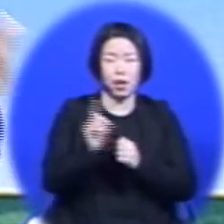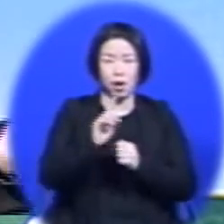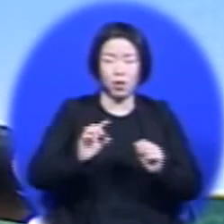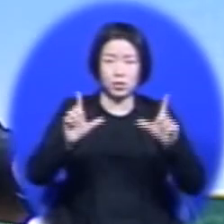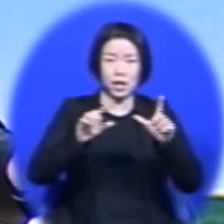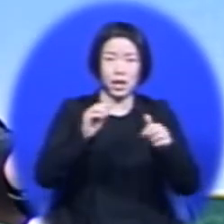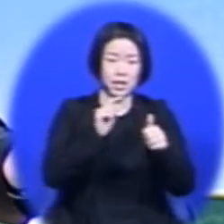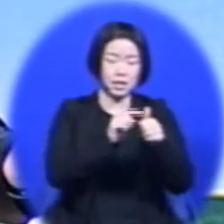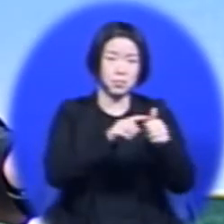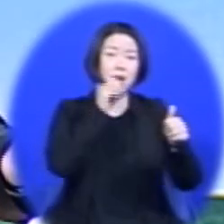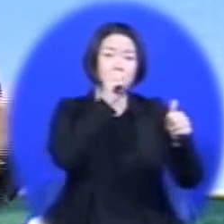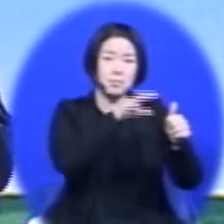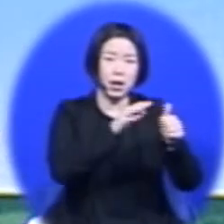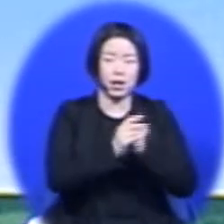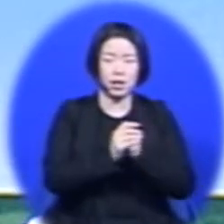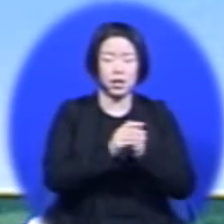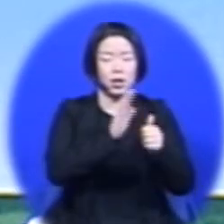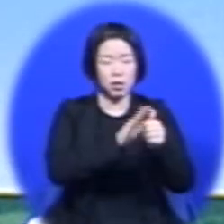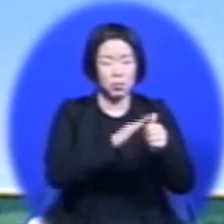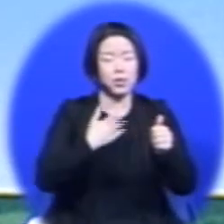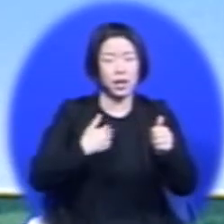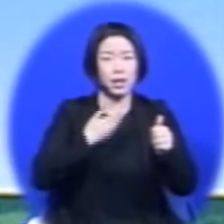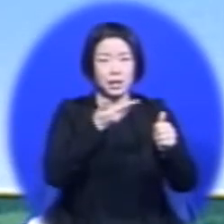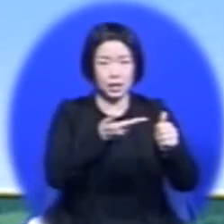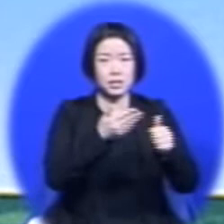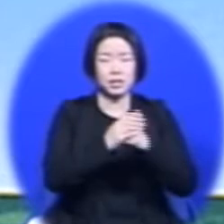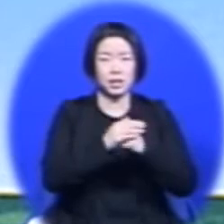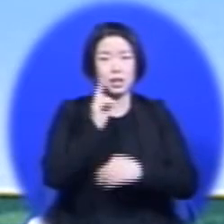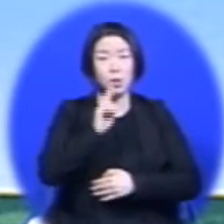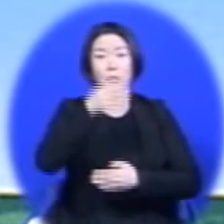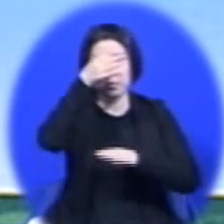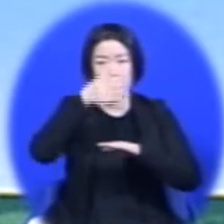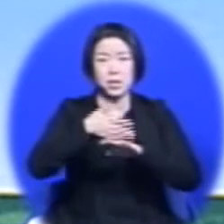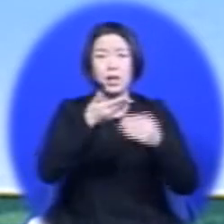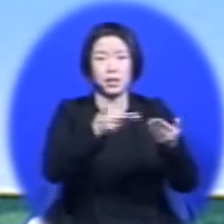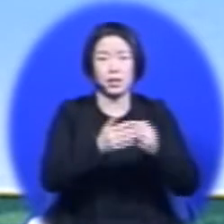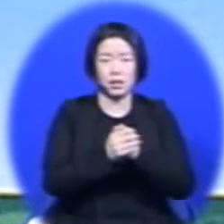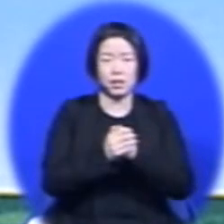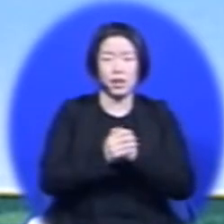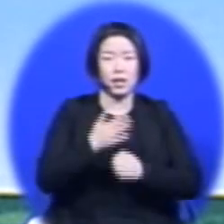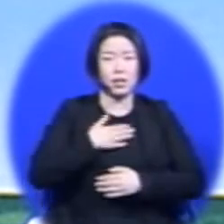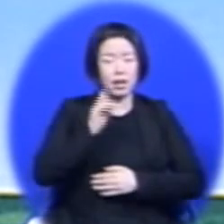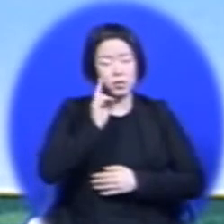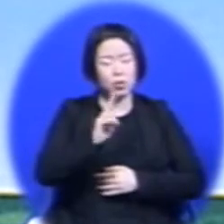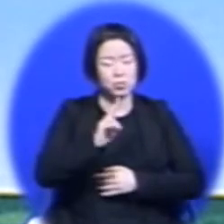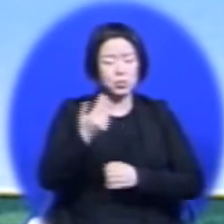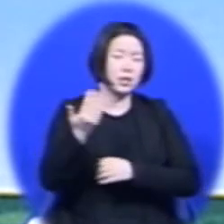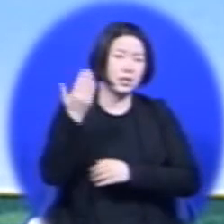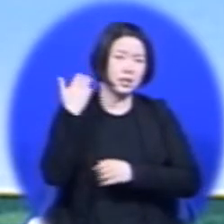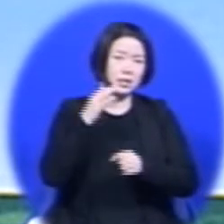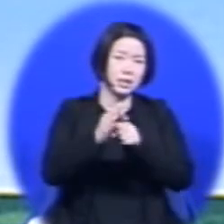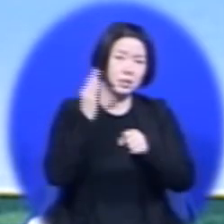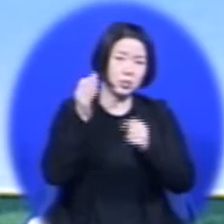이야기를 했습니다. 여보, 내가 당신에게 너무나 미안했어요. 내가 너무 괴롭게 지난 10년을